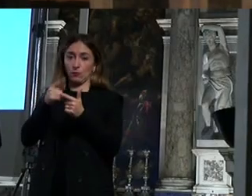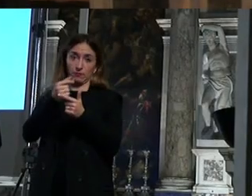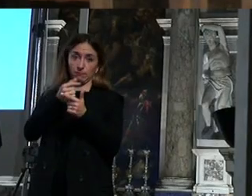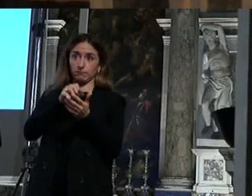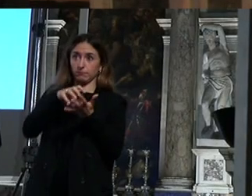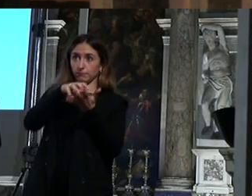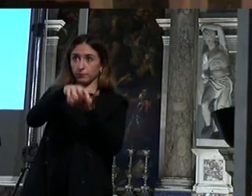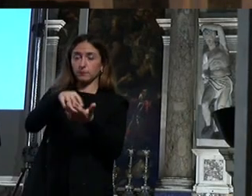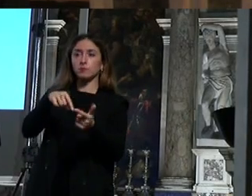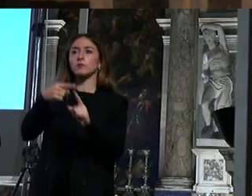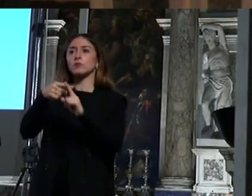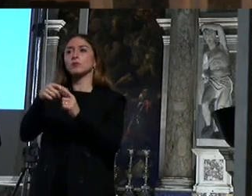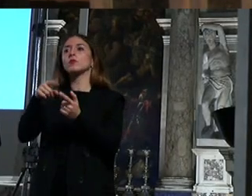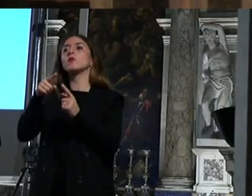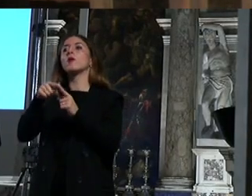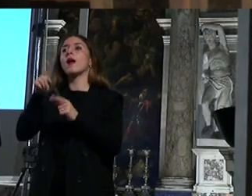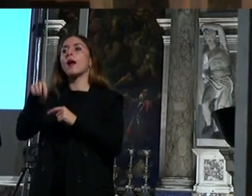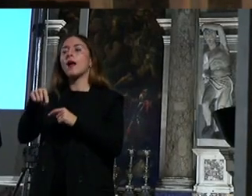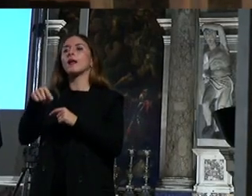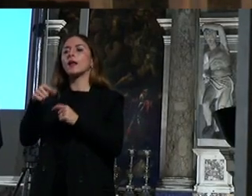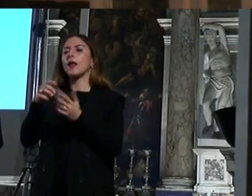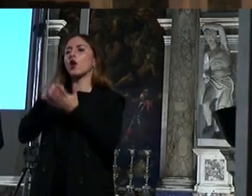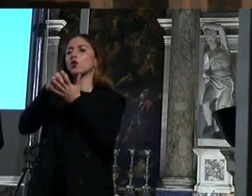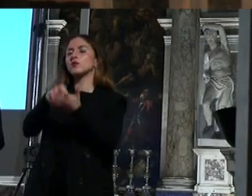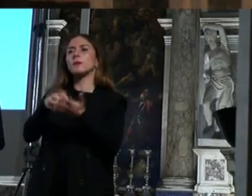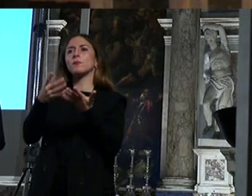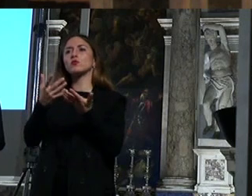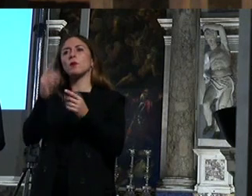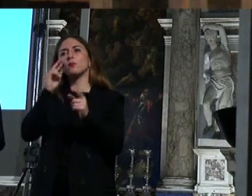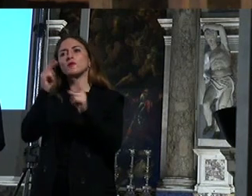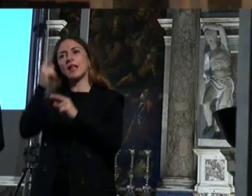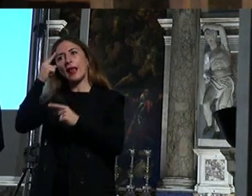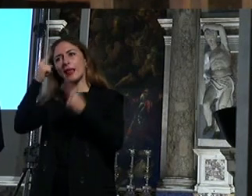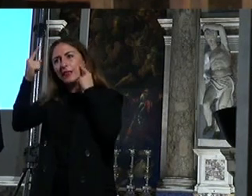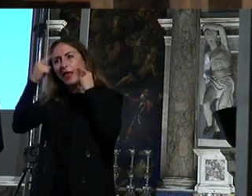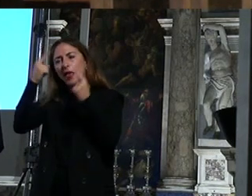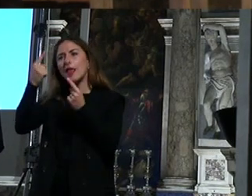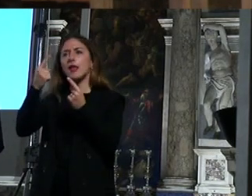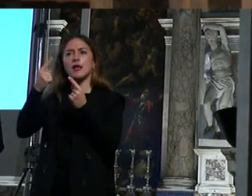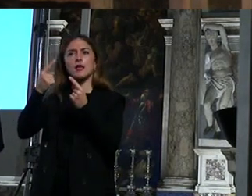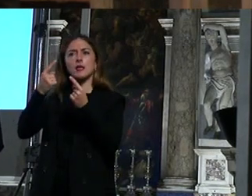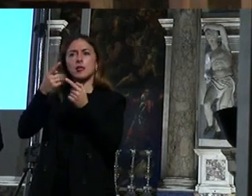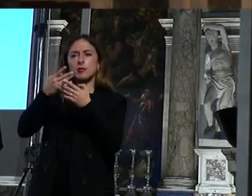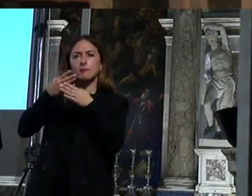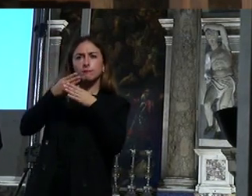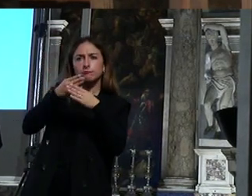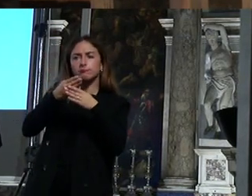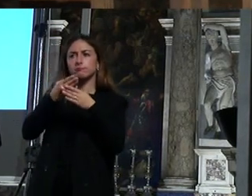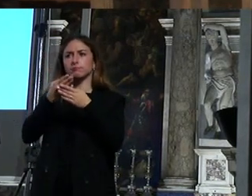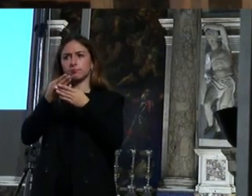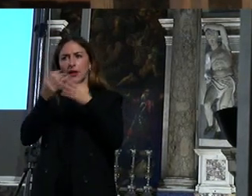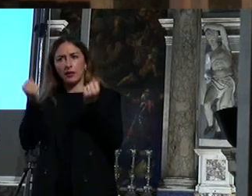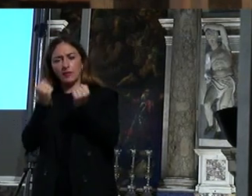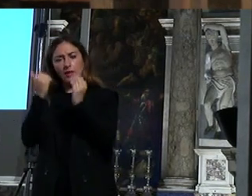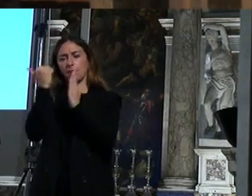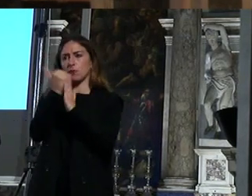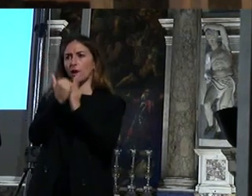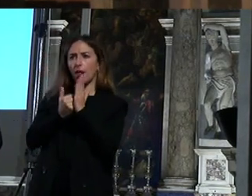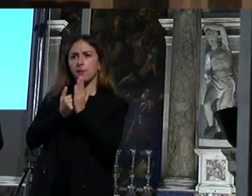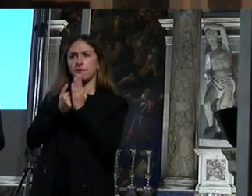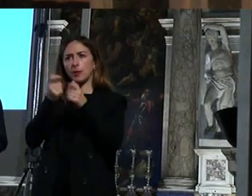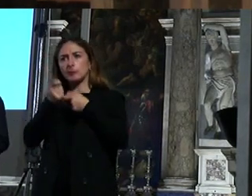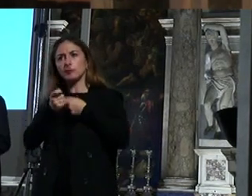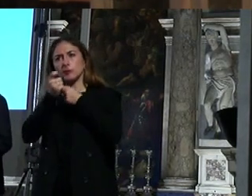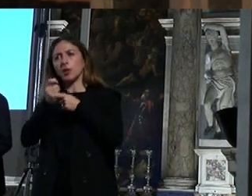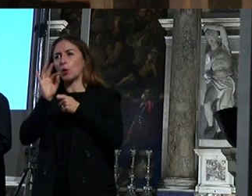contribuiamo con le idee, contribuendo a definire il palinsesto delle attività, suggerendo, sollecitando